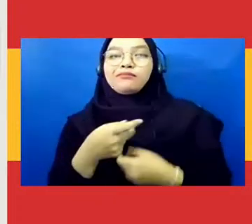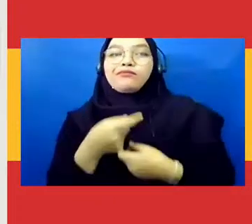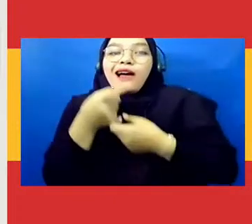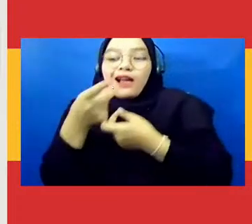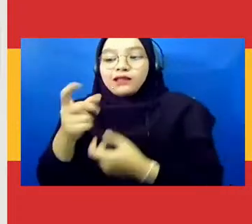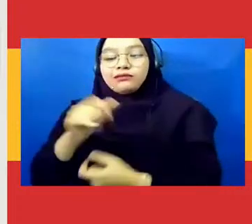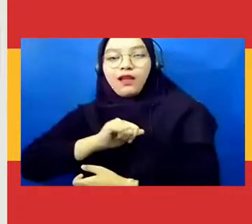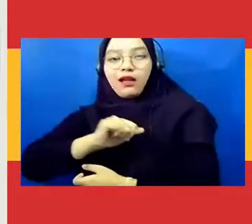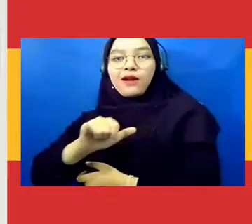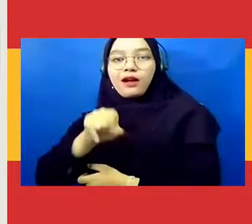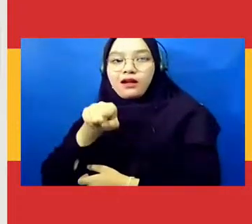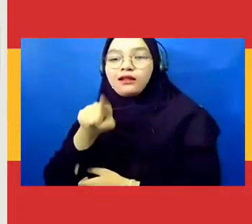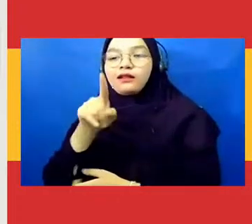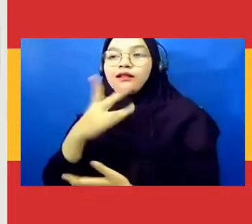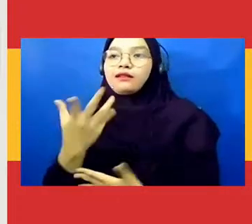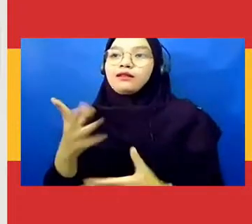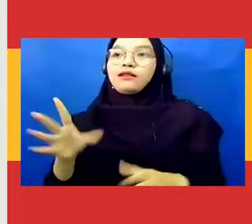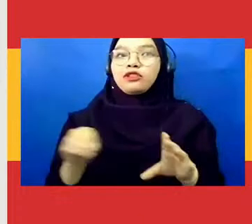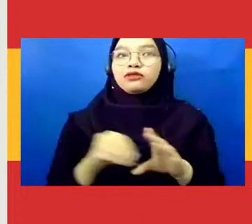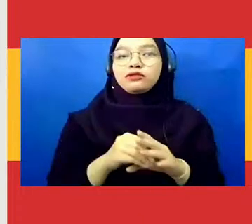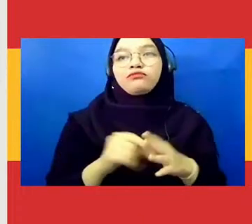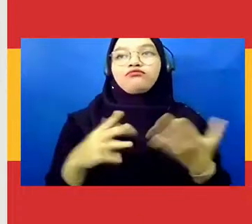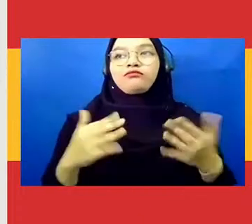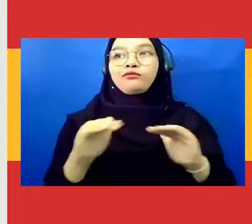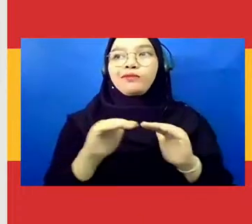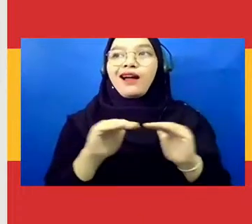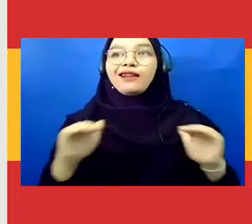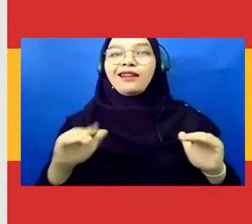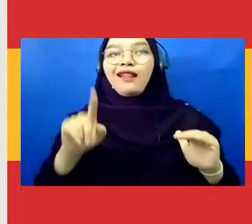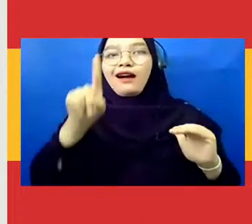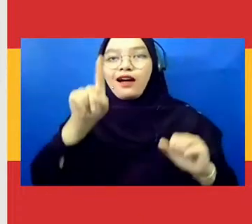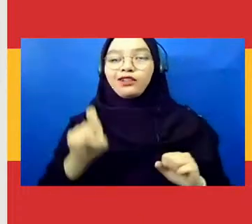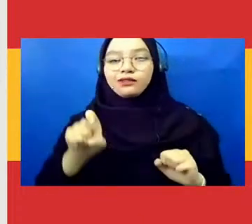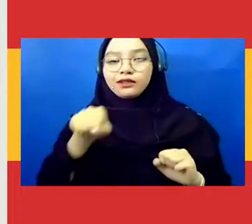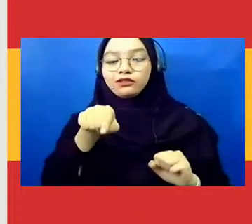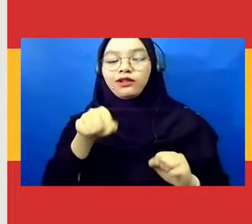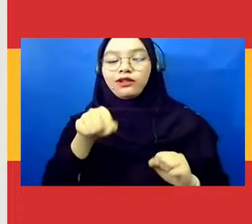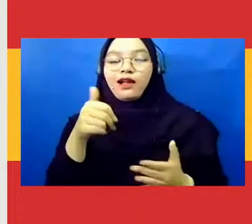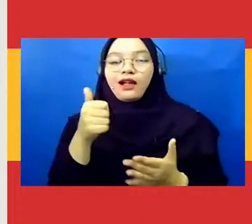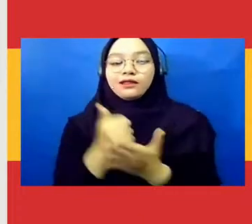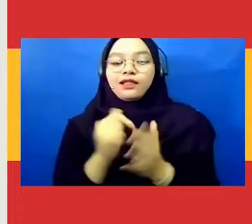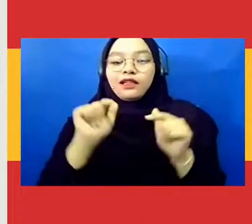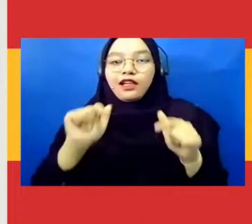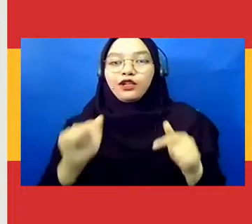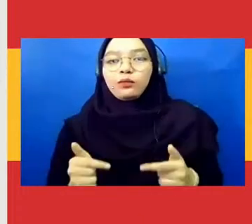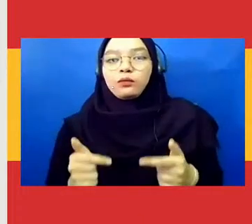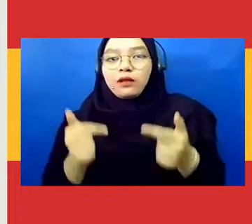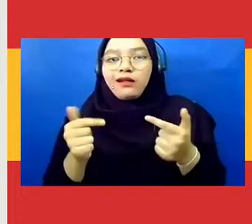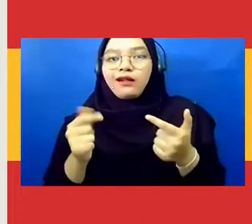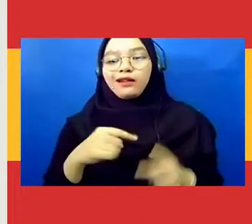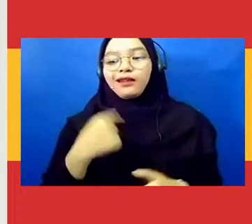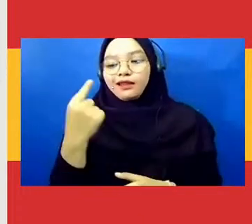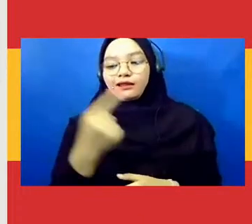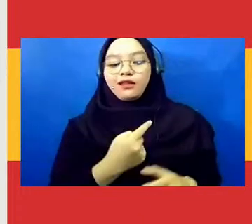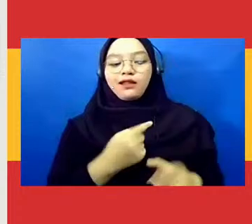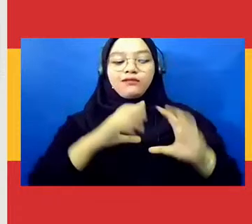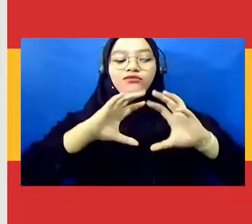juga berkeadilan dalam hal ini. Itulah sesungguhnya kehidupan kita di bumi